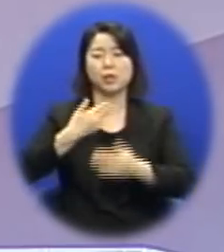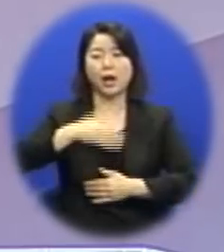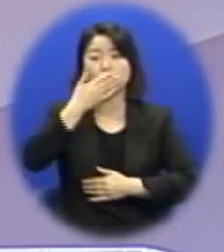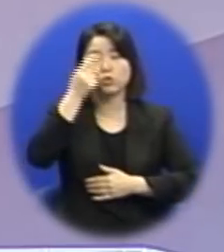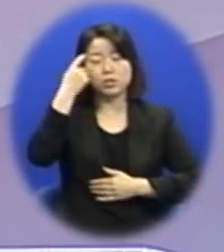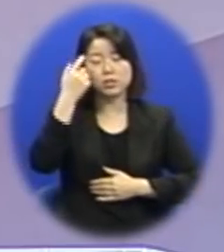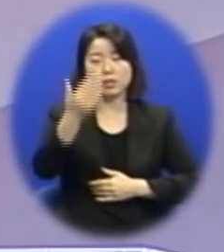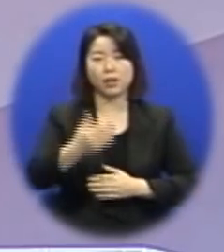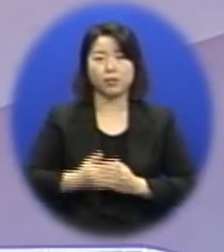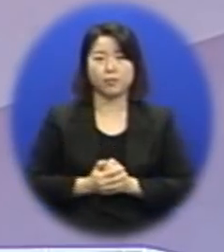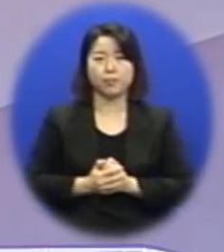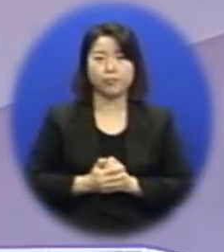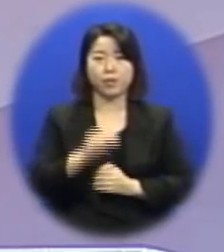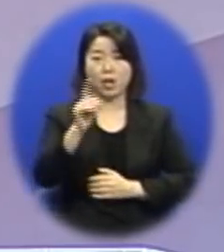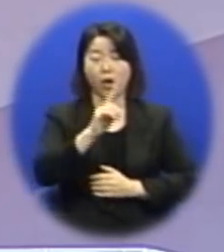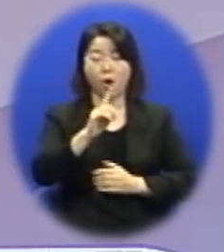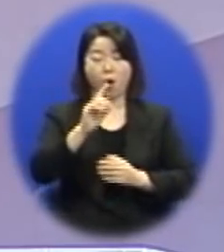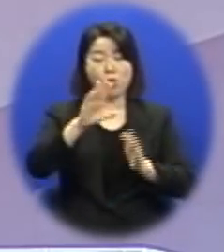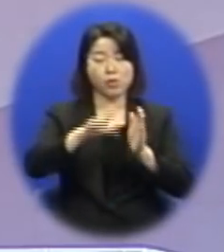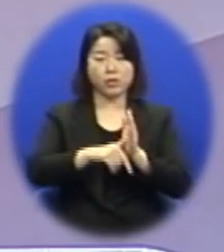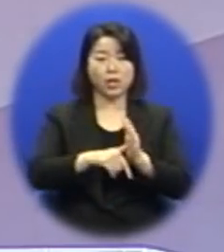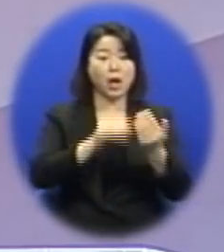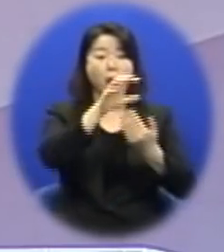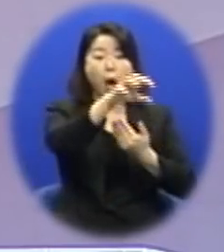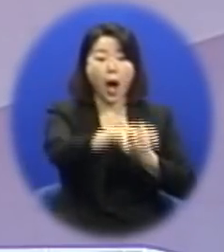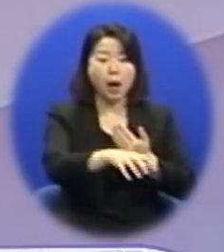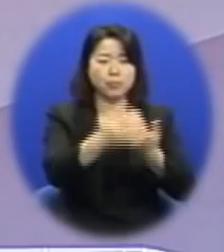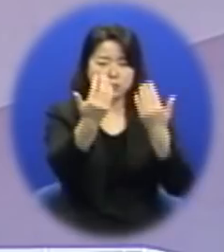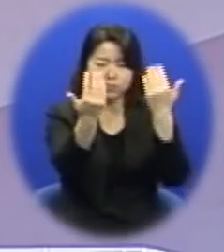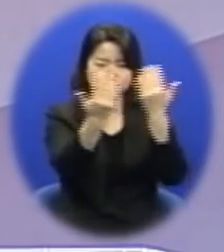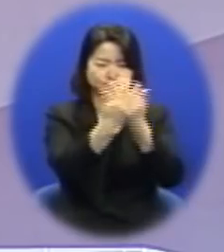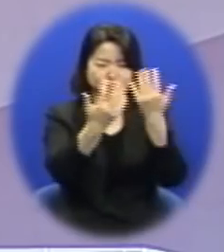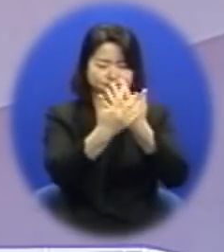때는 픈 꽉 막히고